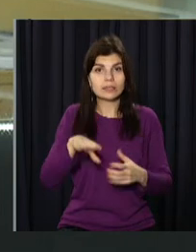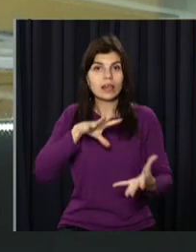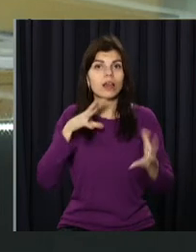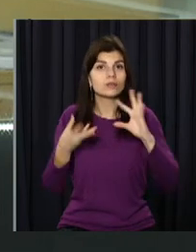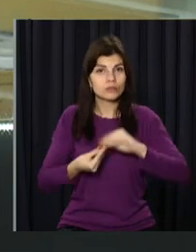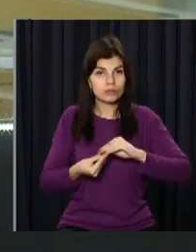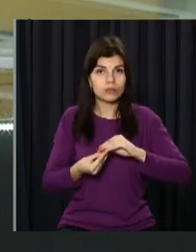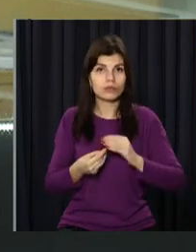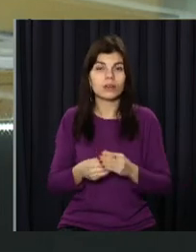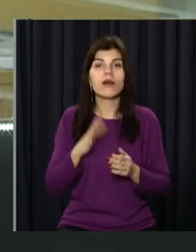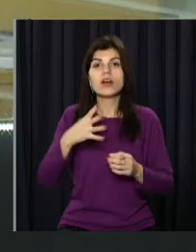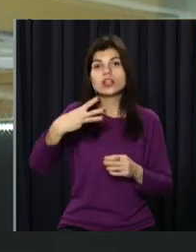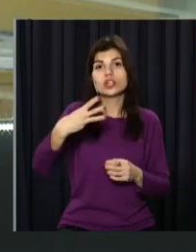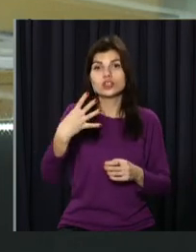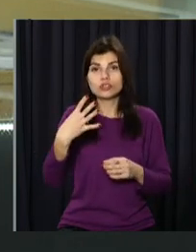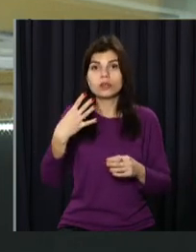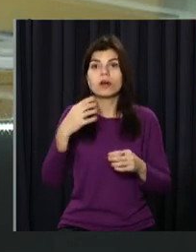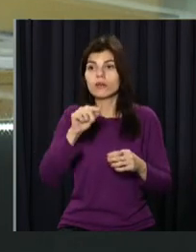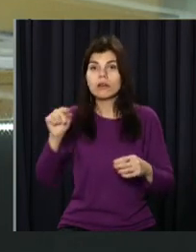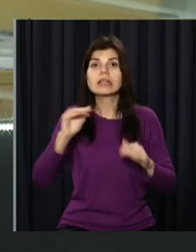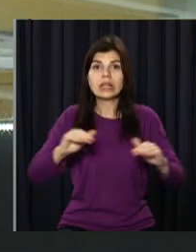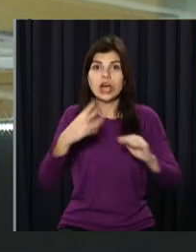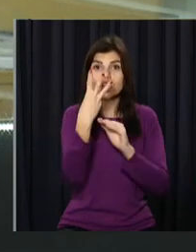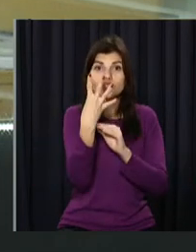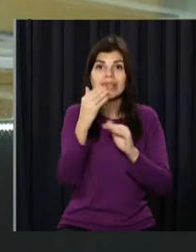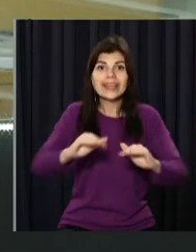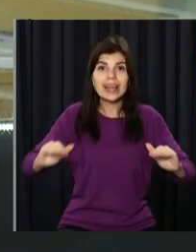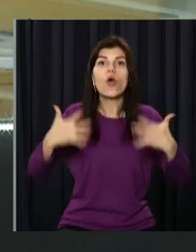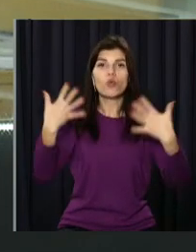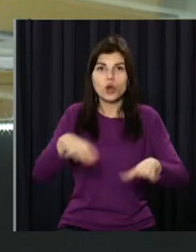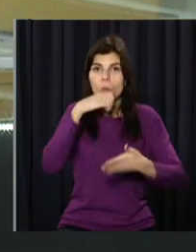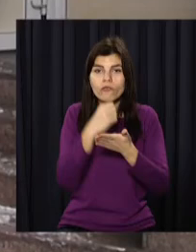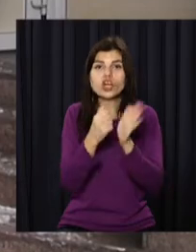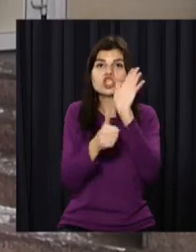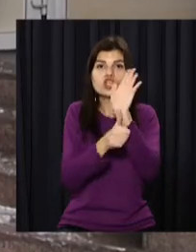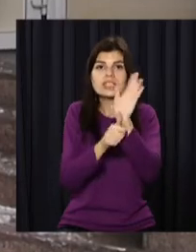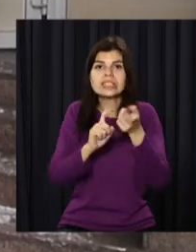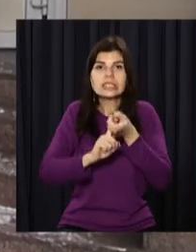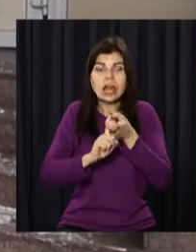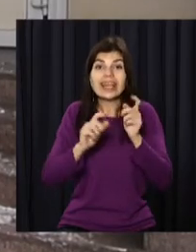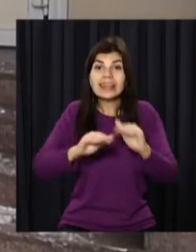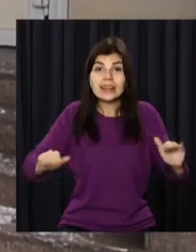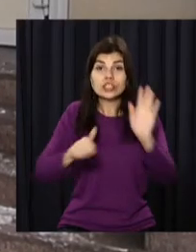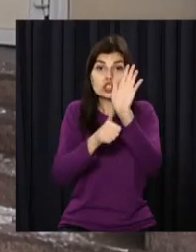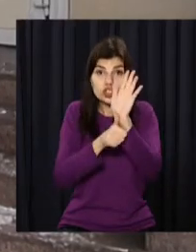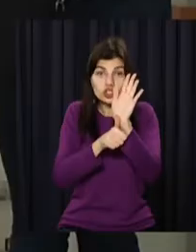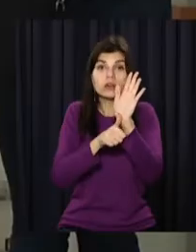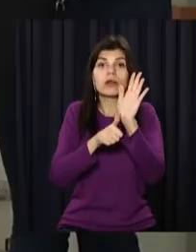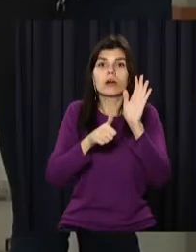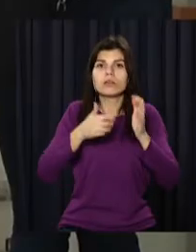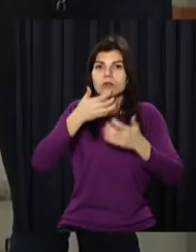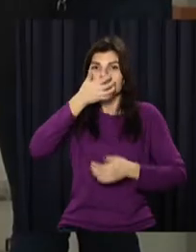діагноз коронавірус вже підтвердили. 6 заражених у тяжкому стані на кисневій підтримці та ШВЛ у реанімації.